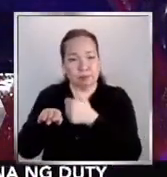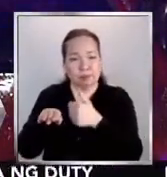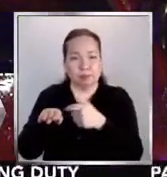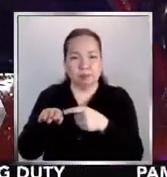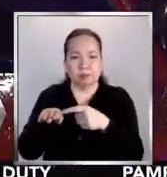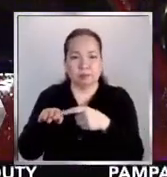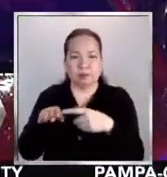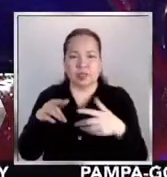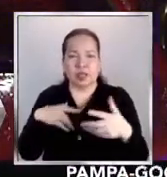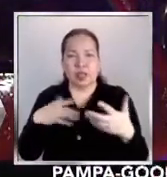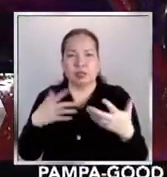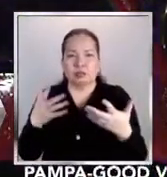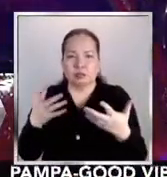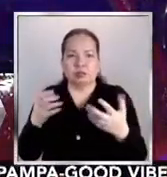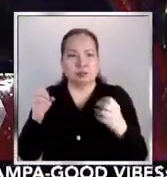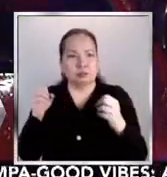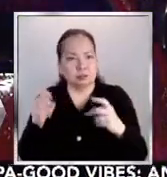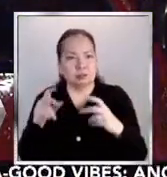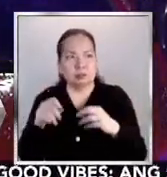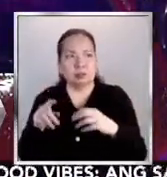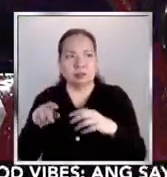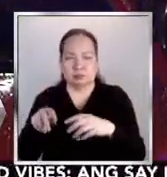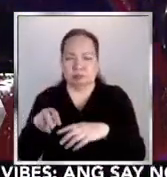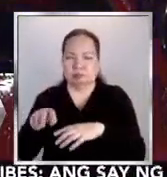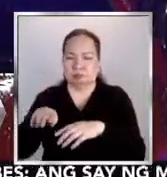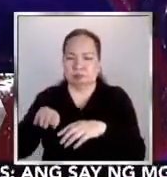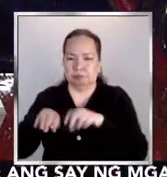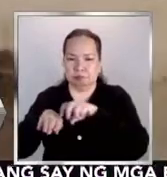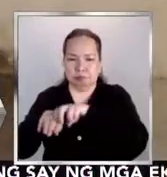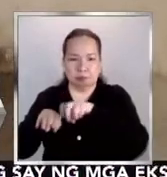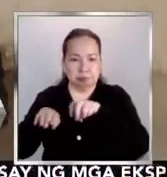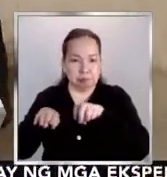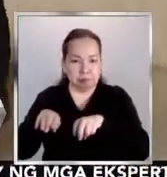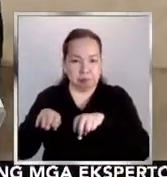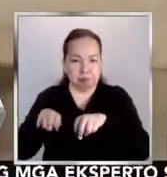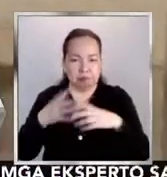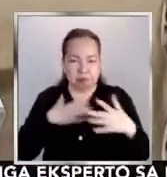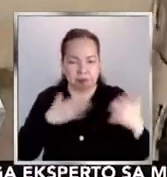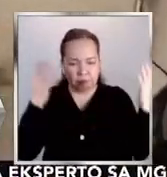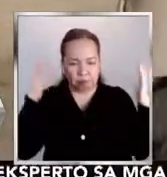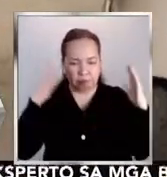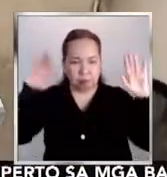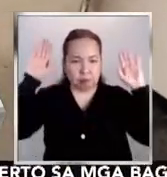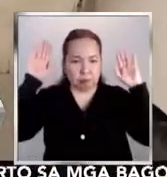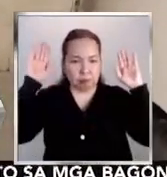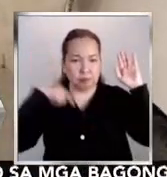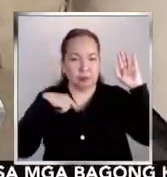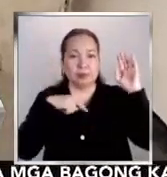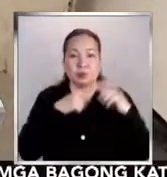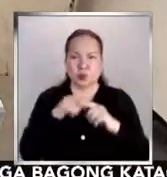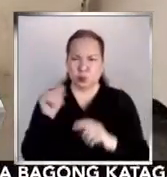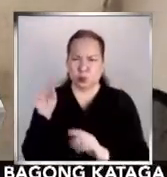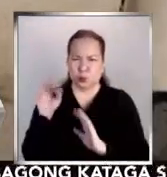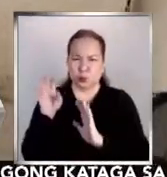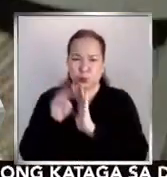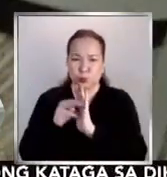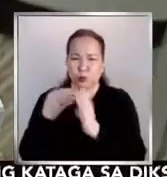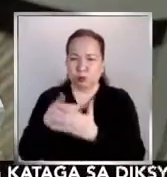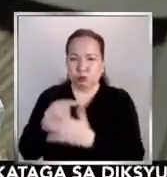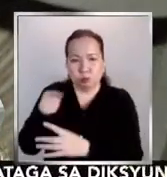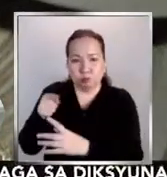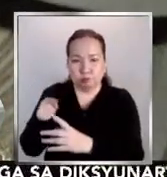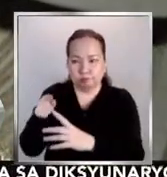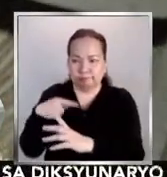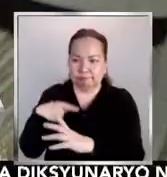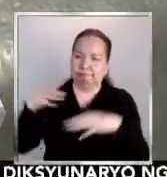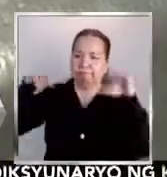himasmasan, ayun, doon na siya sinabit niya yung sarili niya. 15 minutos daw ang itinagal bago napasuko ang suspect.